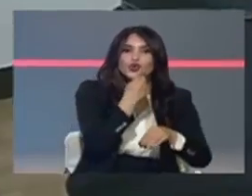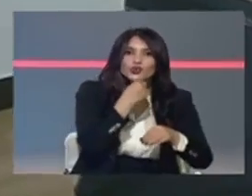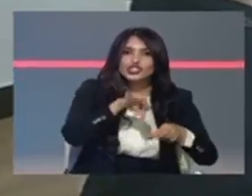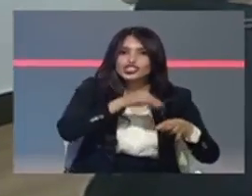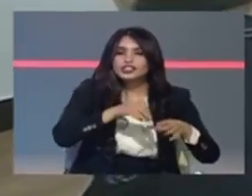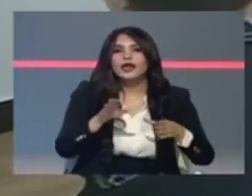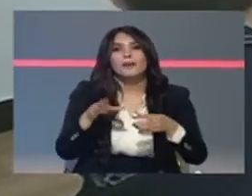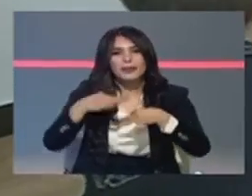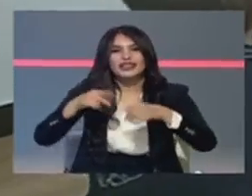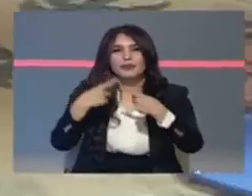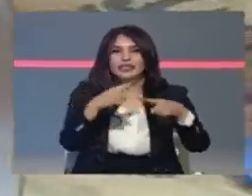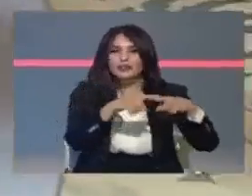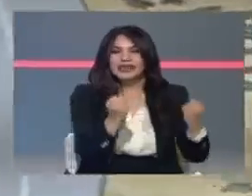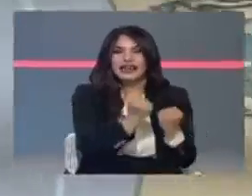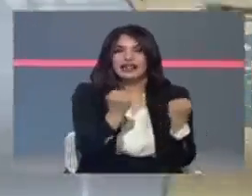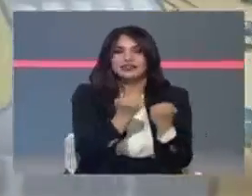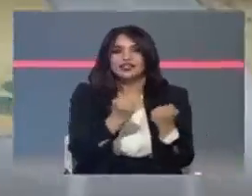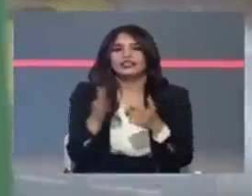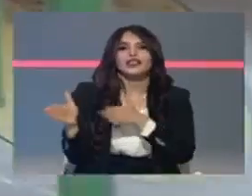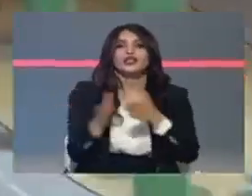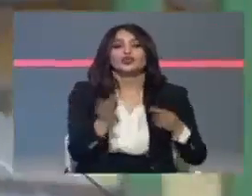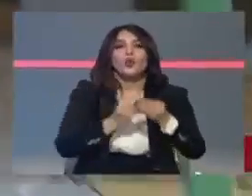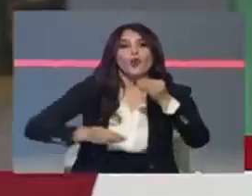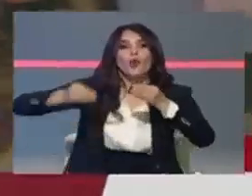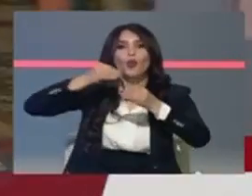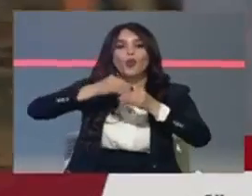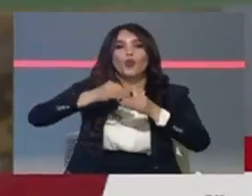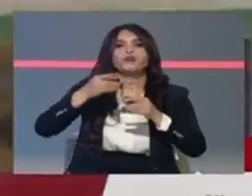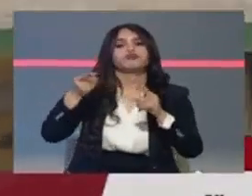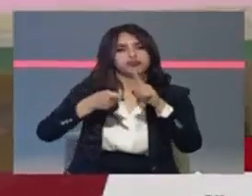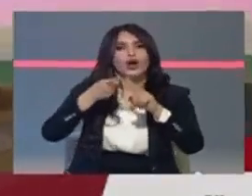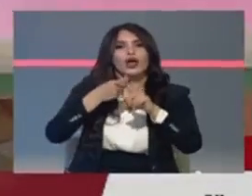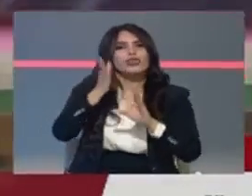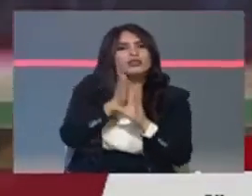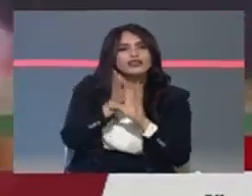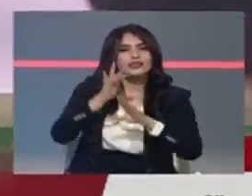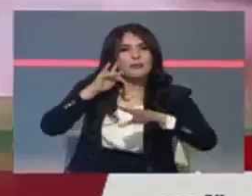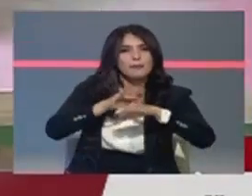النوم. وإزاء المخاوف من المضاعفات النفسية التي قد يسببها الحجر الصحي